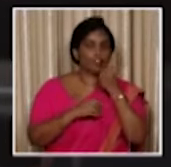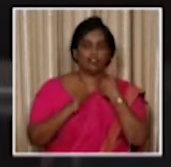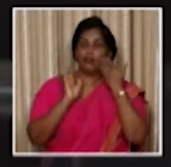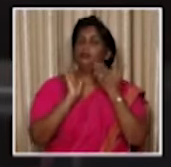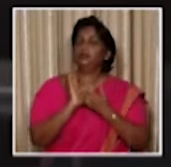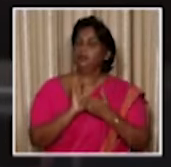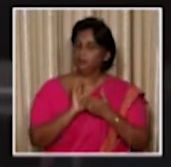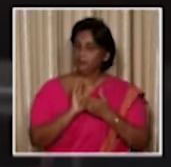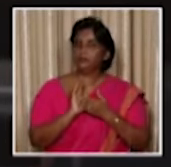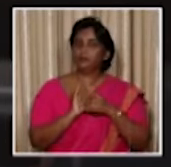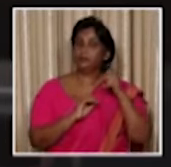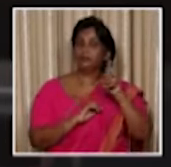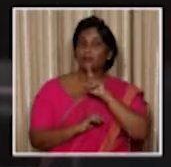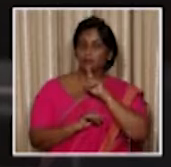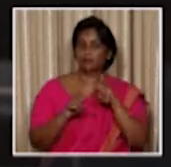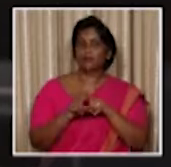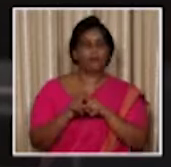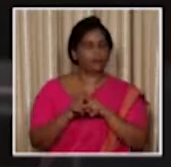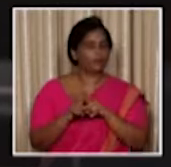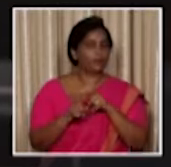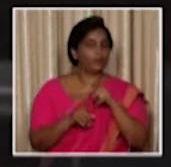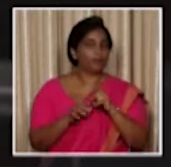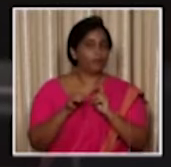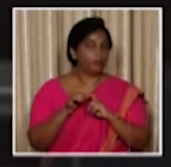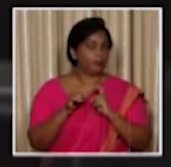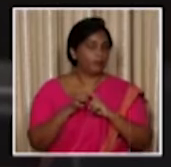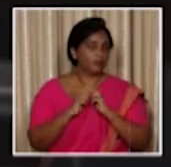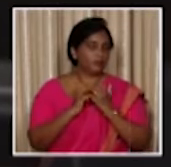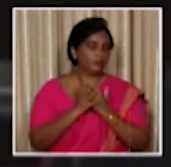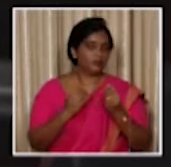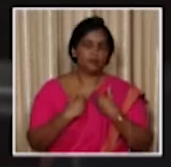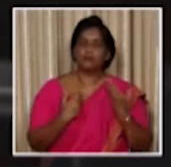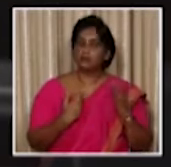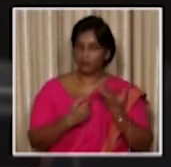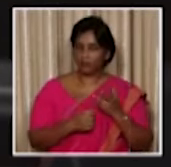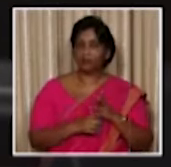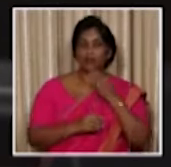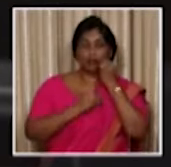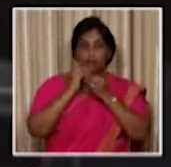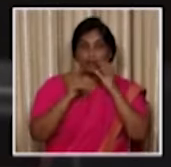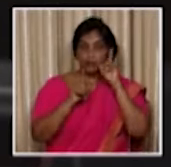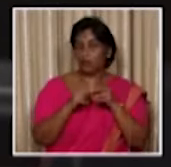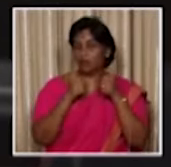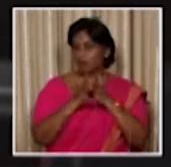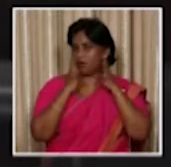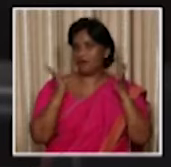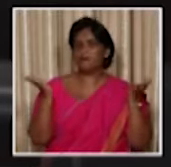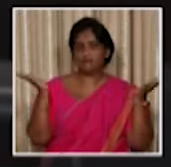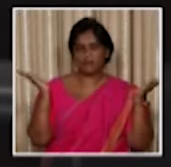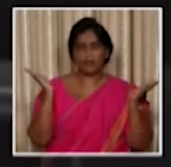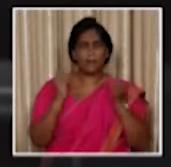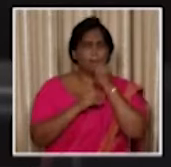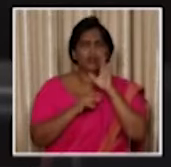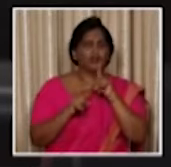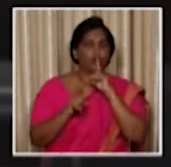පෙන්වලා එතුමා කිව්වා වගේම අපිට මේ තත්වයෙන් ගොඩ එන්නට පුළුවන් කමක් නැහැ මැජික් කාරෝ හරියට ඉන්නවා මැජික් කාරෝ